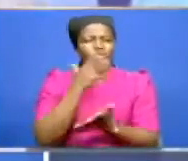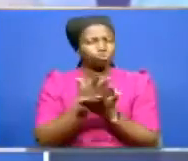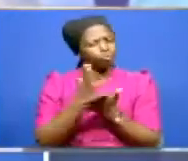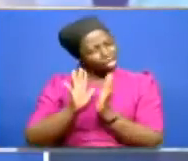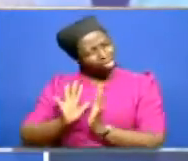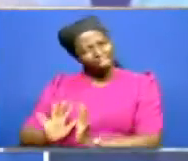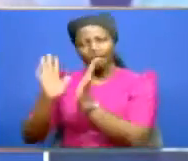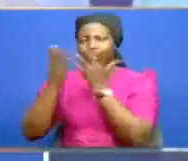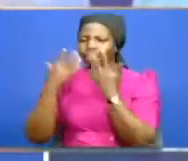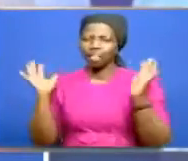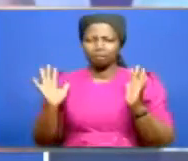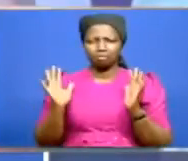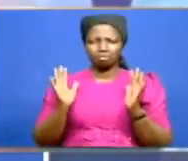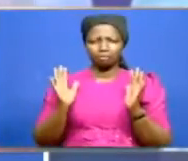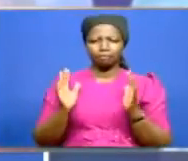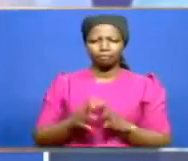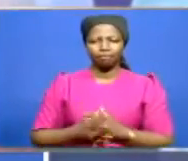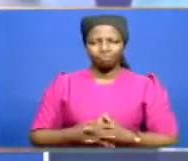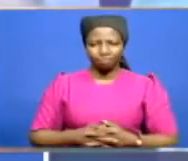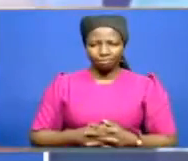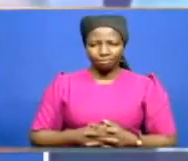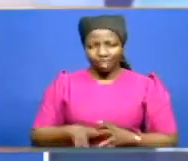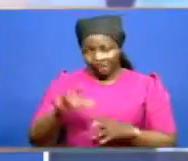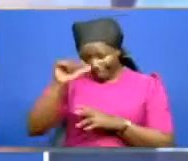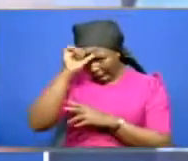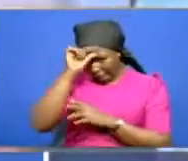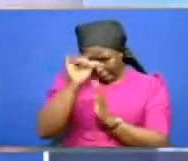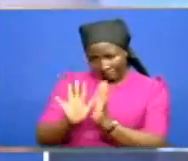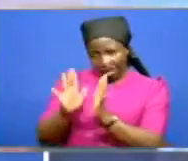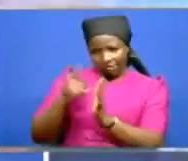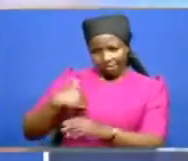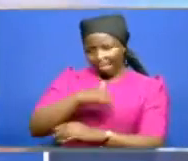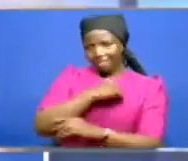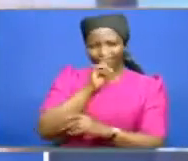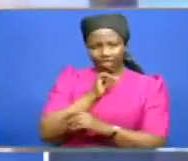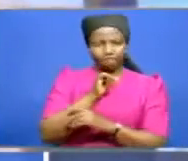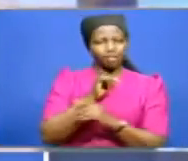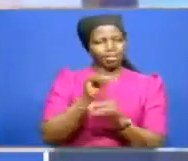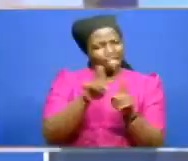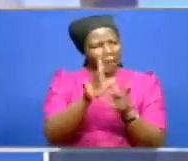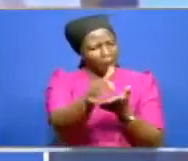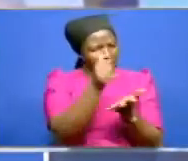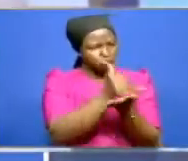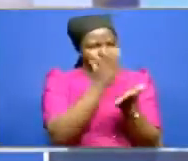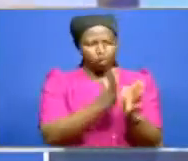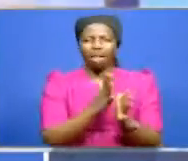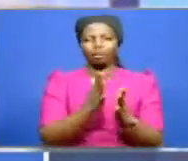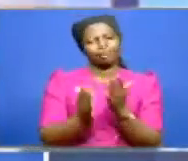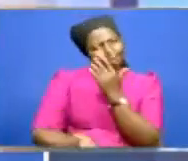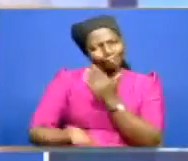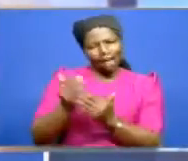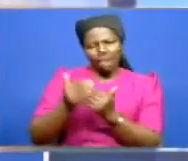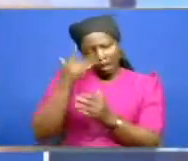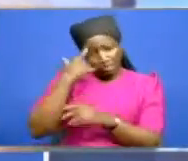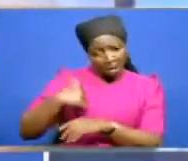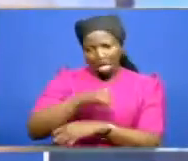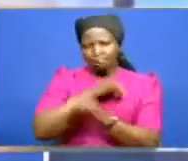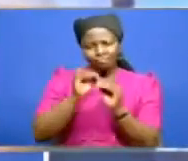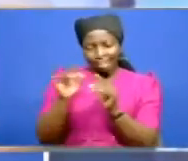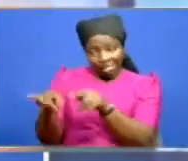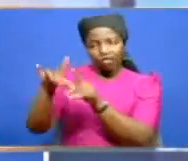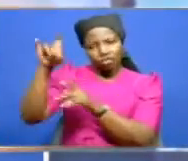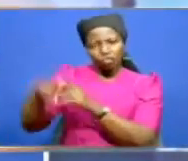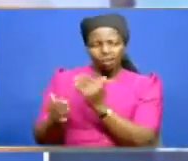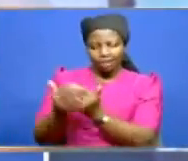neglected and abandoned by the government and the employer who should take care of us in our